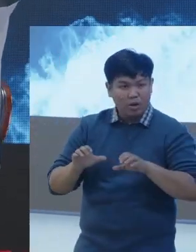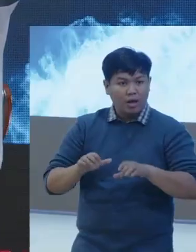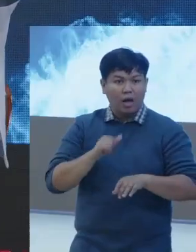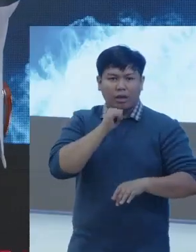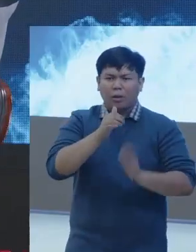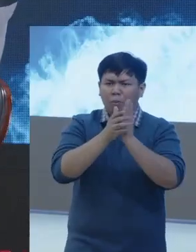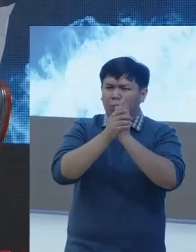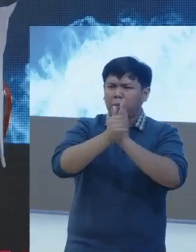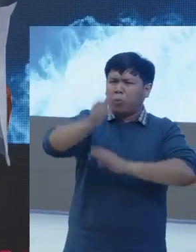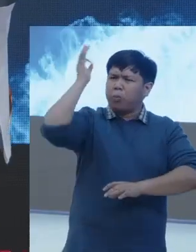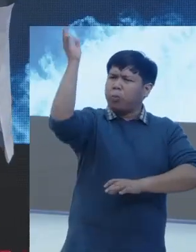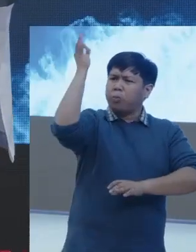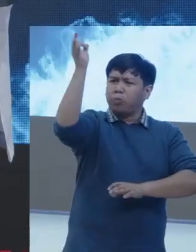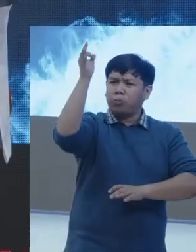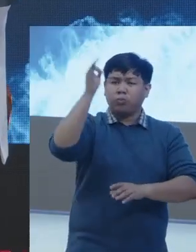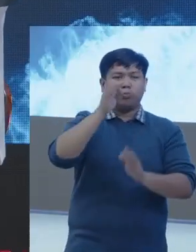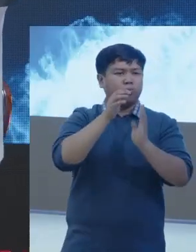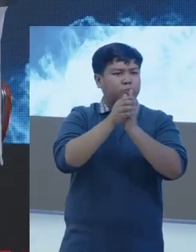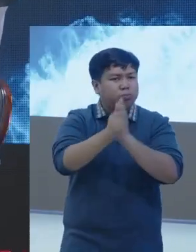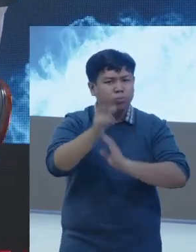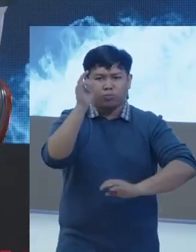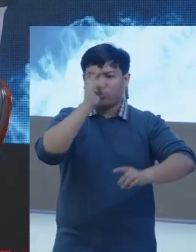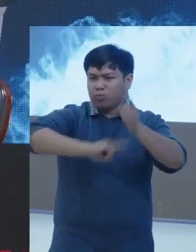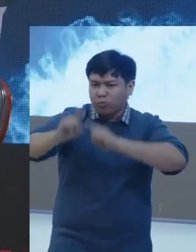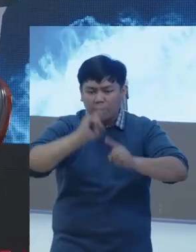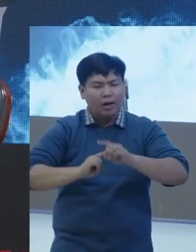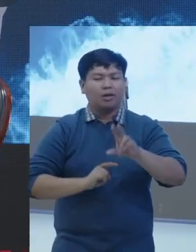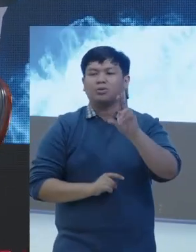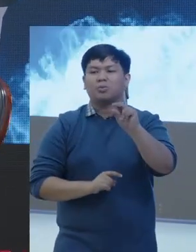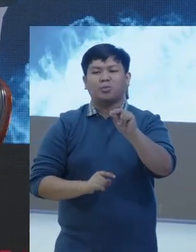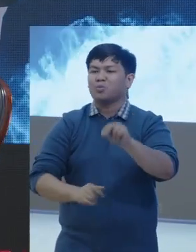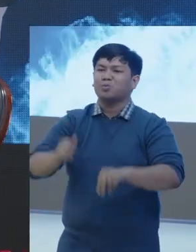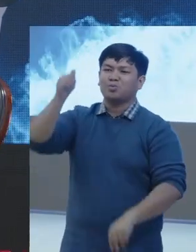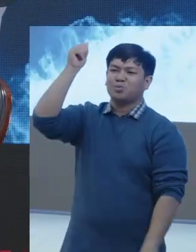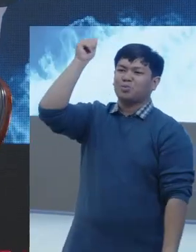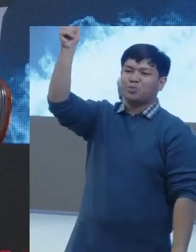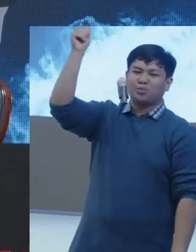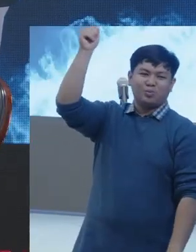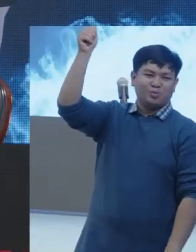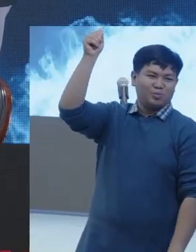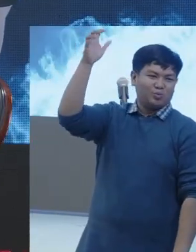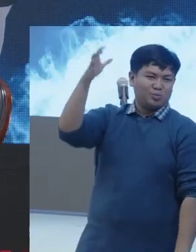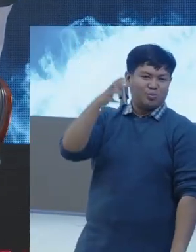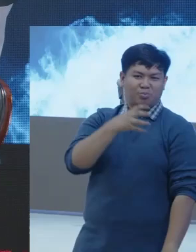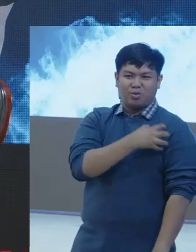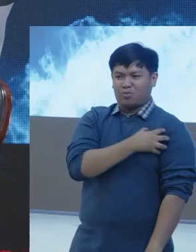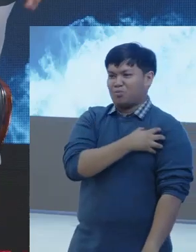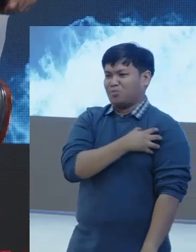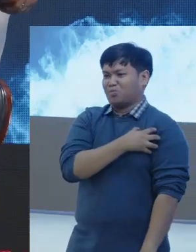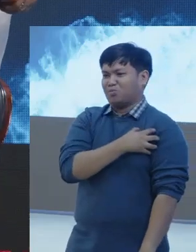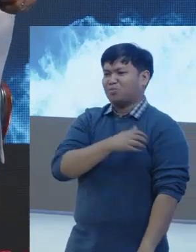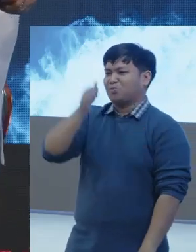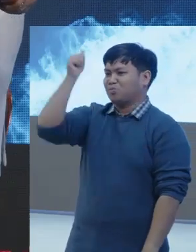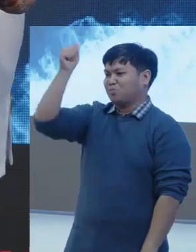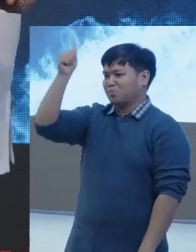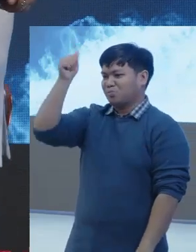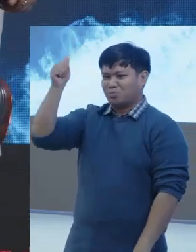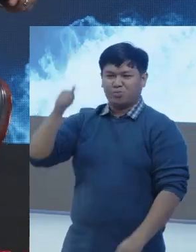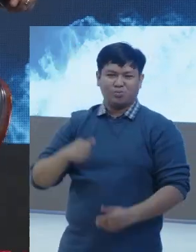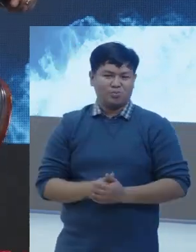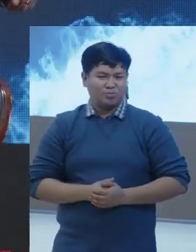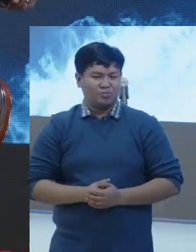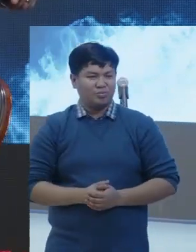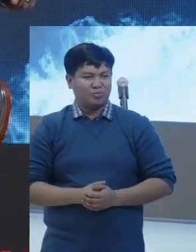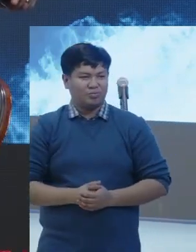ating presentation, kundi sa kapangyarihan ng Diyos. Sabi sa 2 Corinthians 7:10,